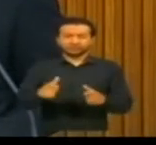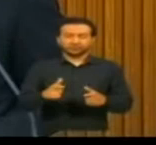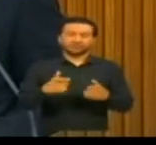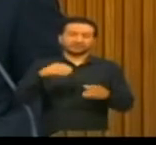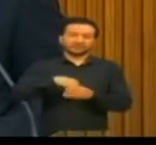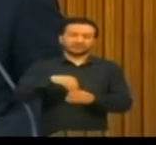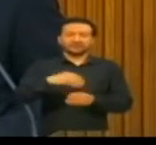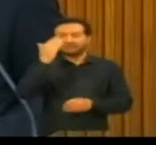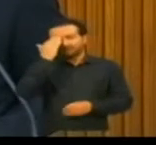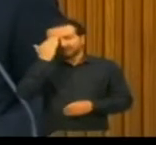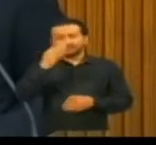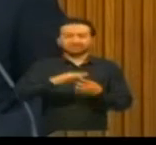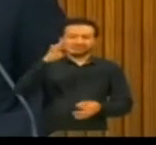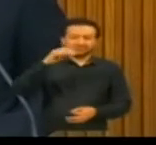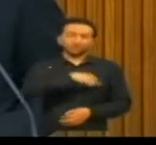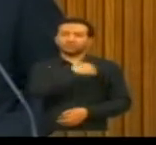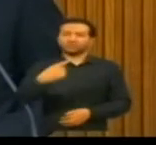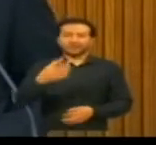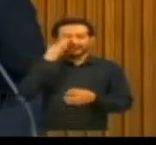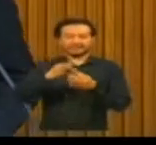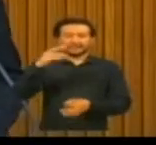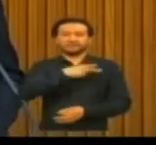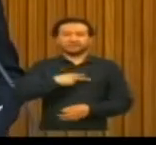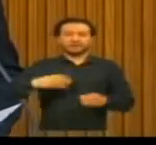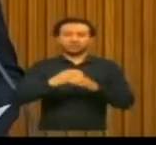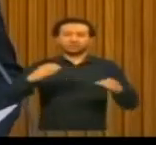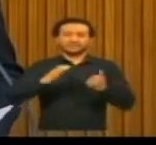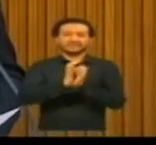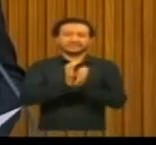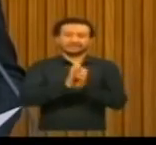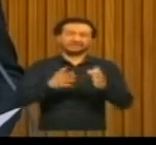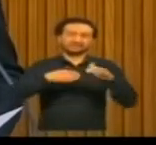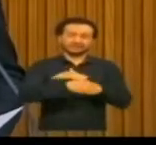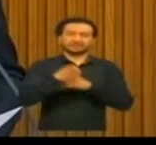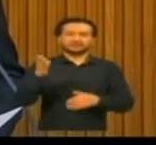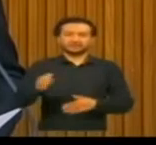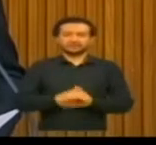İstanbul'un fakir fukara, gariban insanları belediye otobüslerine tıklım tıklım binerler.